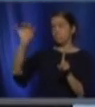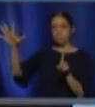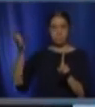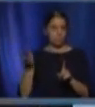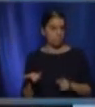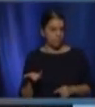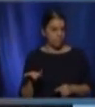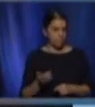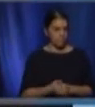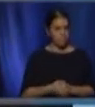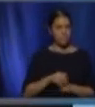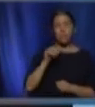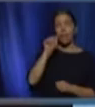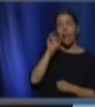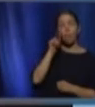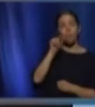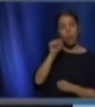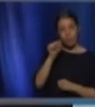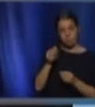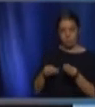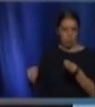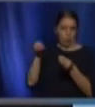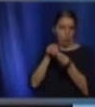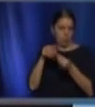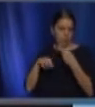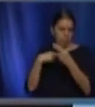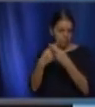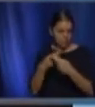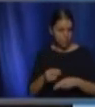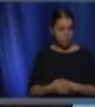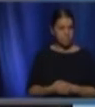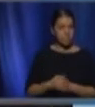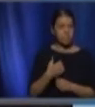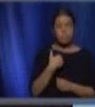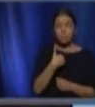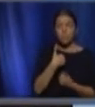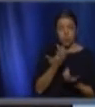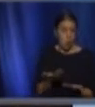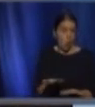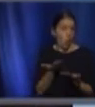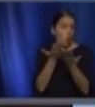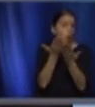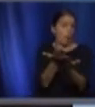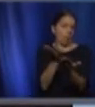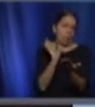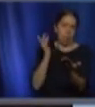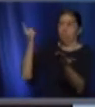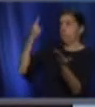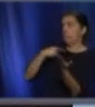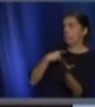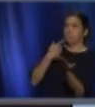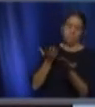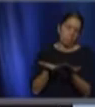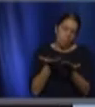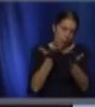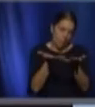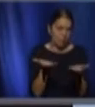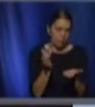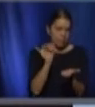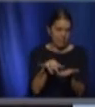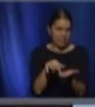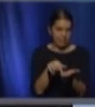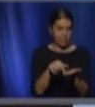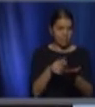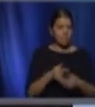c'est la recommandation qu'on fait actuellement. Il y a quand même des éclosions dans les écoles, mais pas de façon incontrôlable pour le